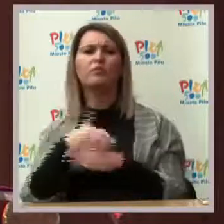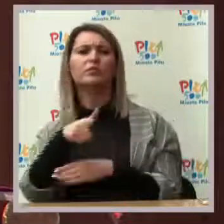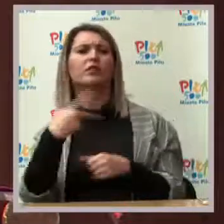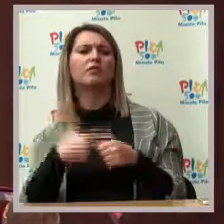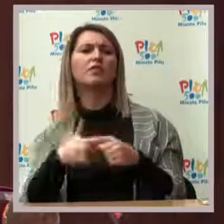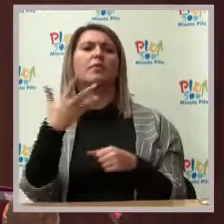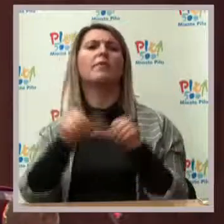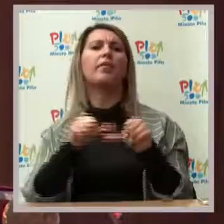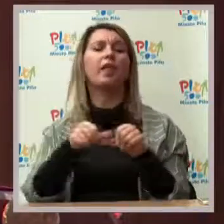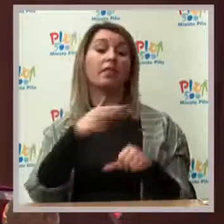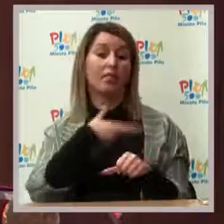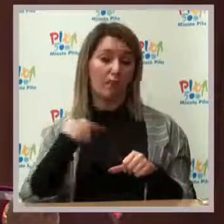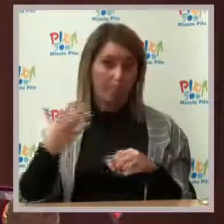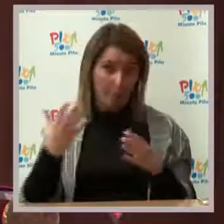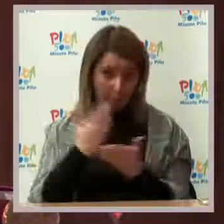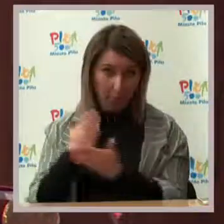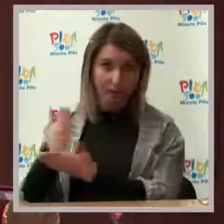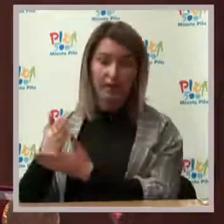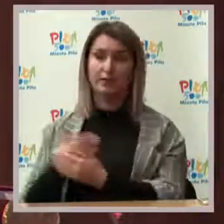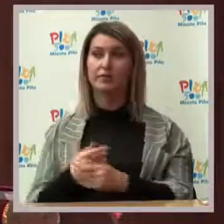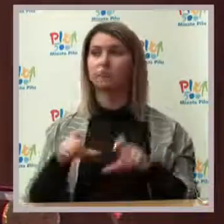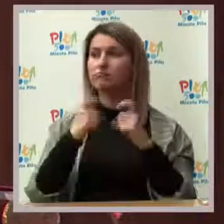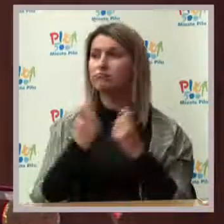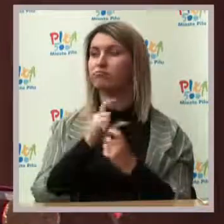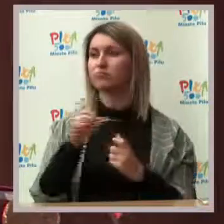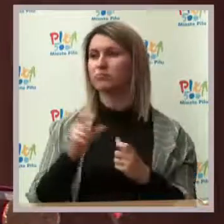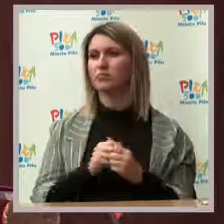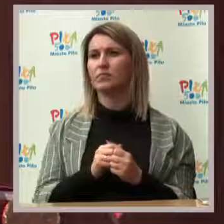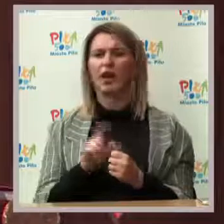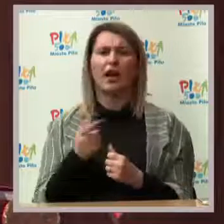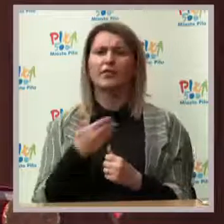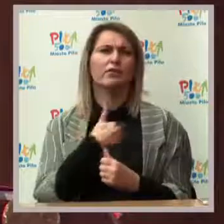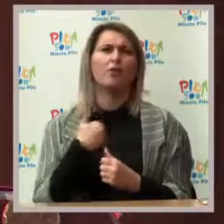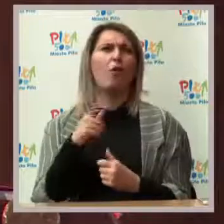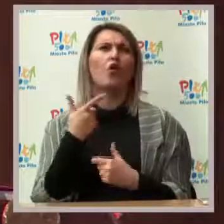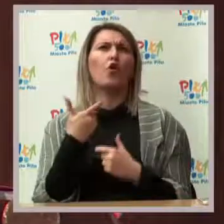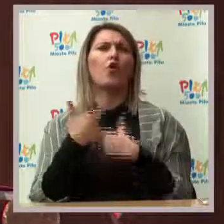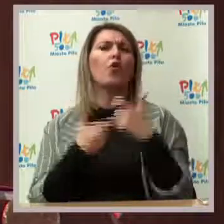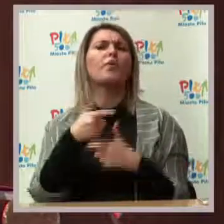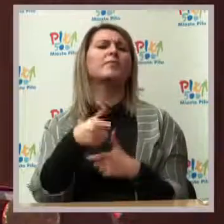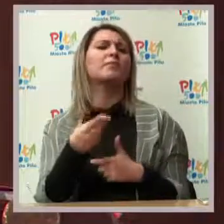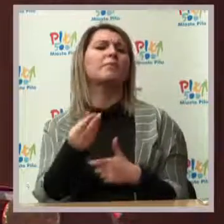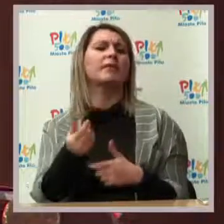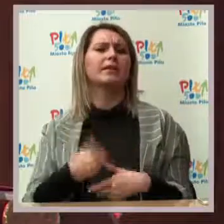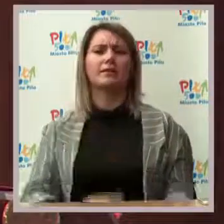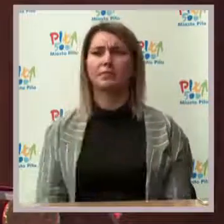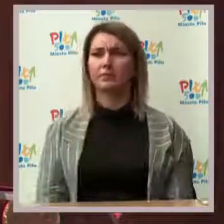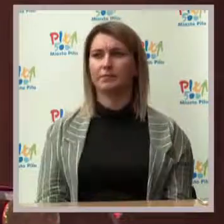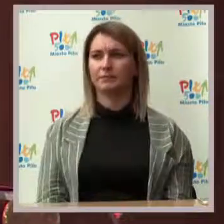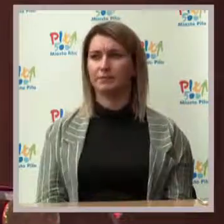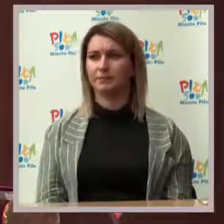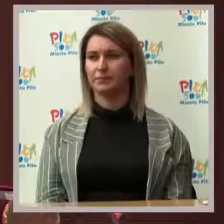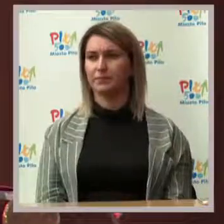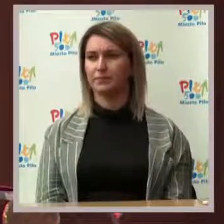naszemu klubowi, czy ona jest słuszna, czy daje pożądane zgodnie z państwa i miasta